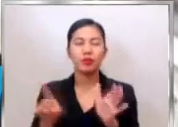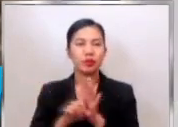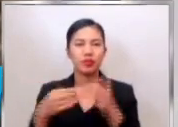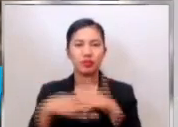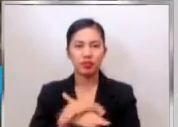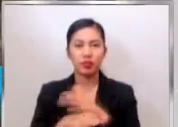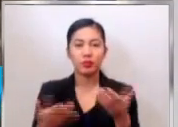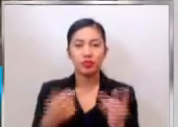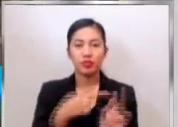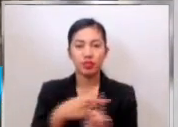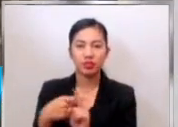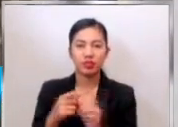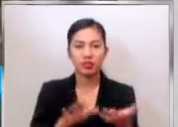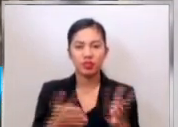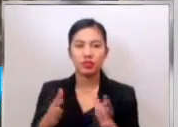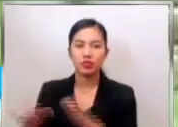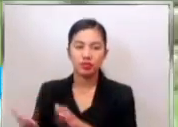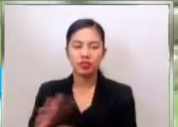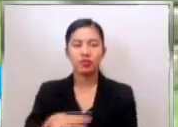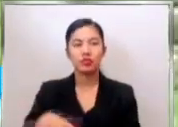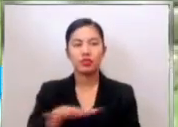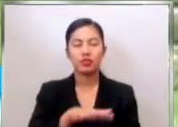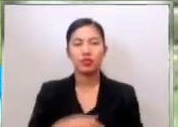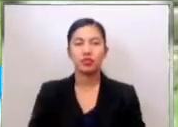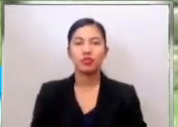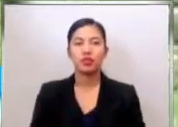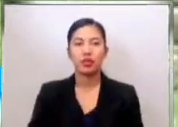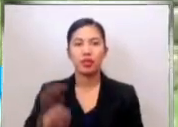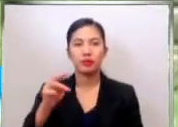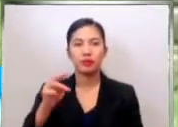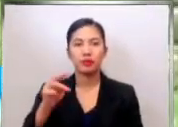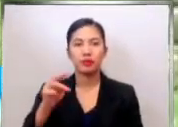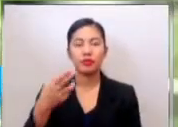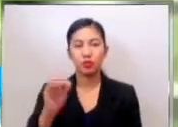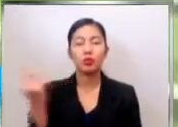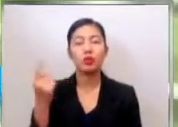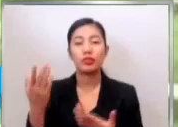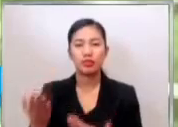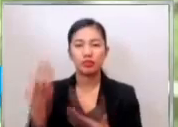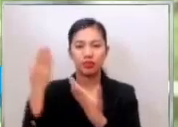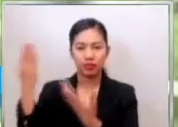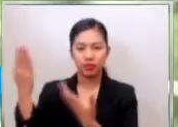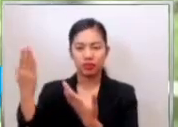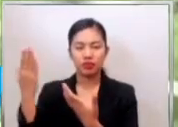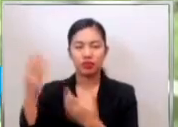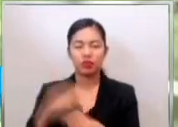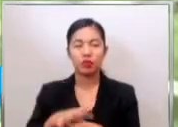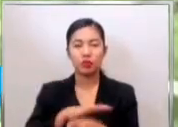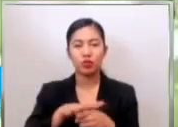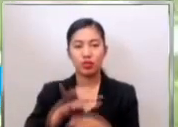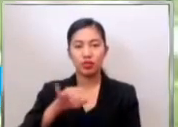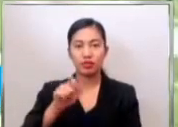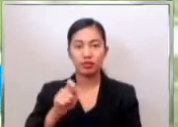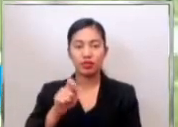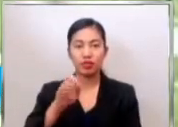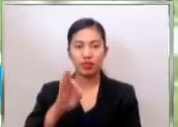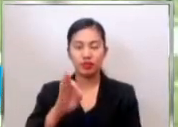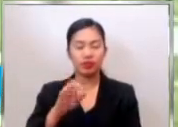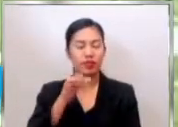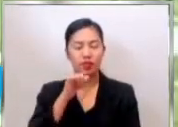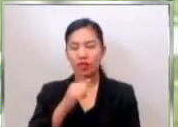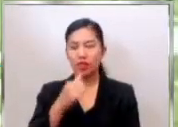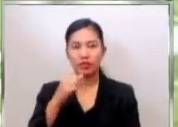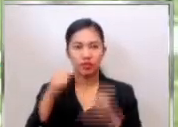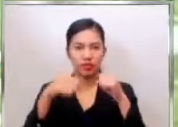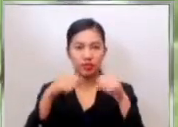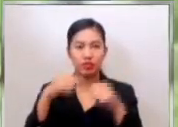bayan. Sabi ng MHO Pili, rekomendasyon lang naman daw ito at maging ang local IATF. Hindi paborito dahil marami pa